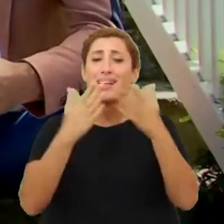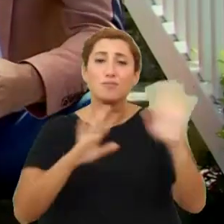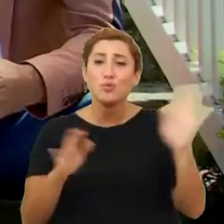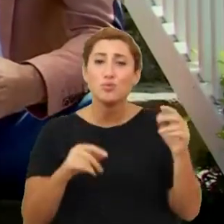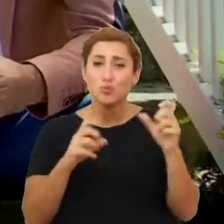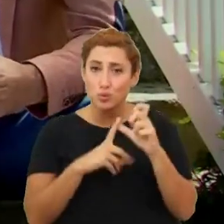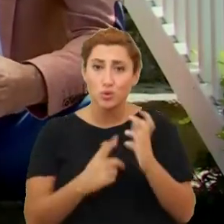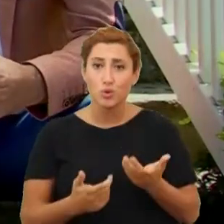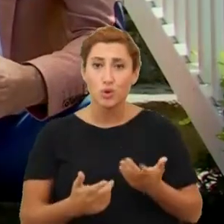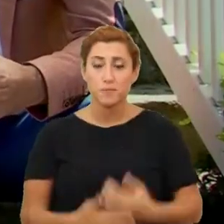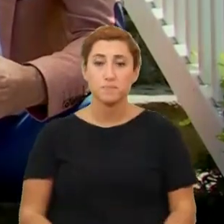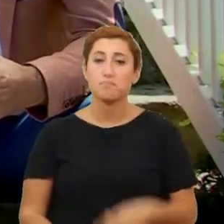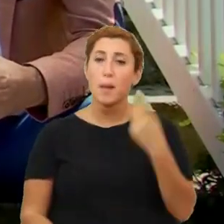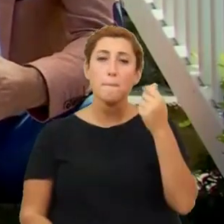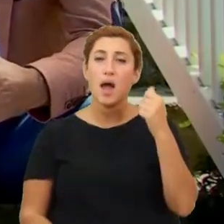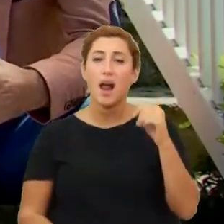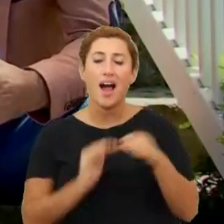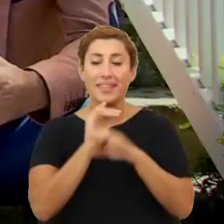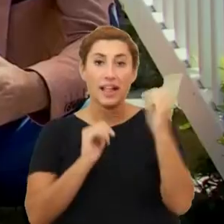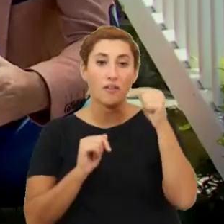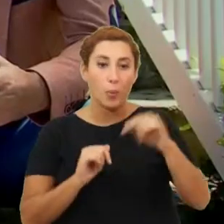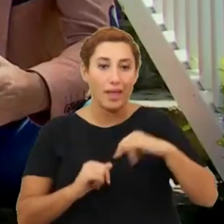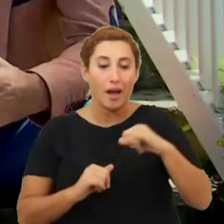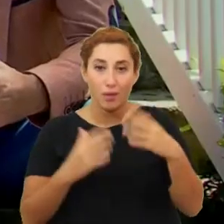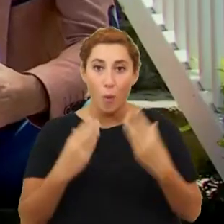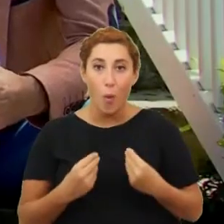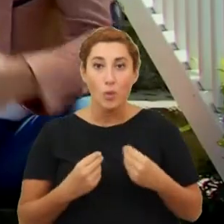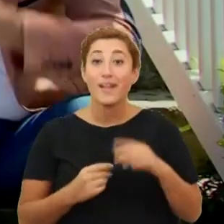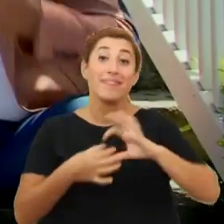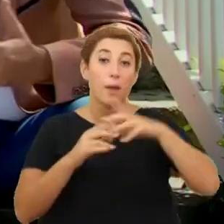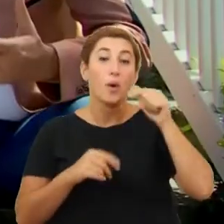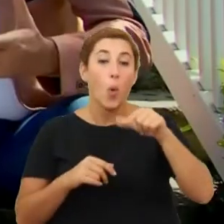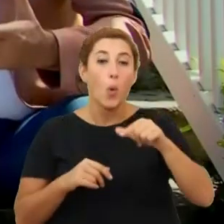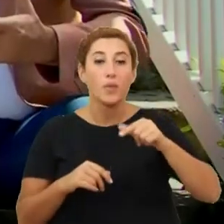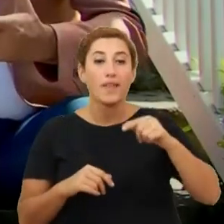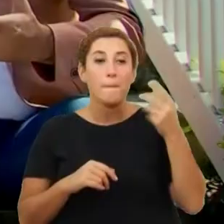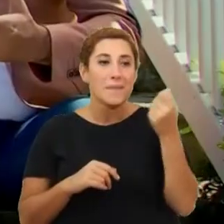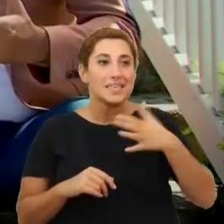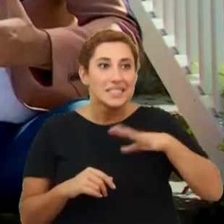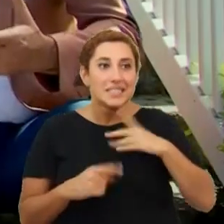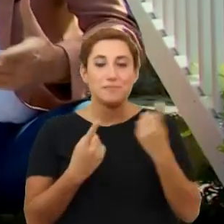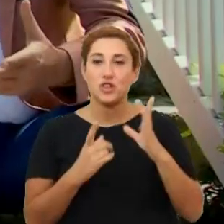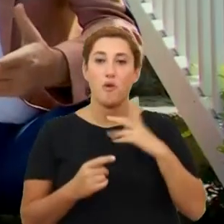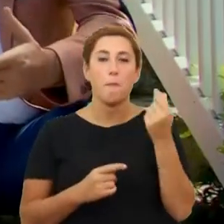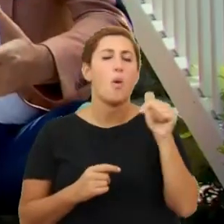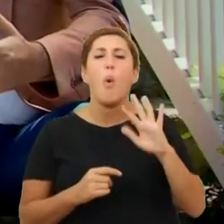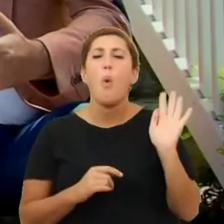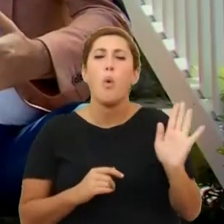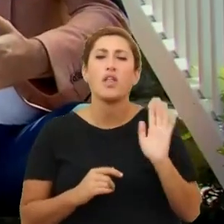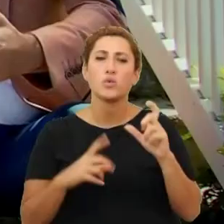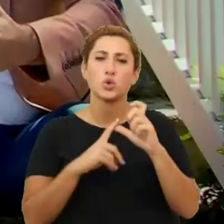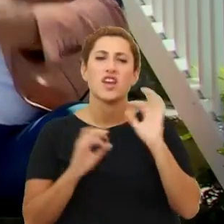Şükrü. Paraya hayatında ilk defa bu kadar yaklaştı. Demek ki onun da zaafı varmış paraya karşı. Para öyledir